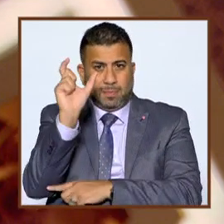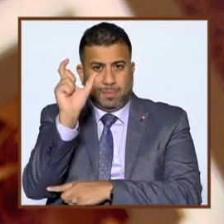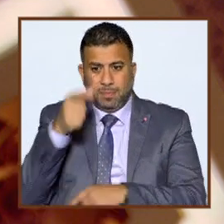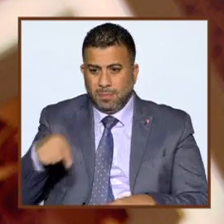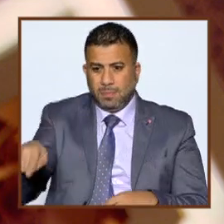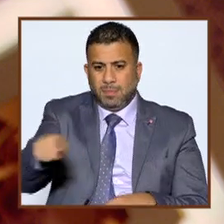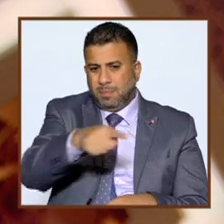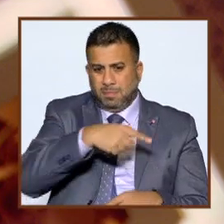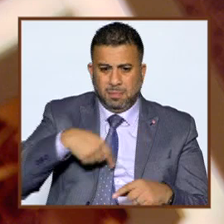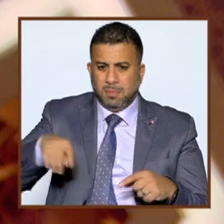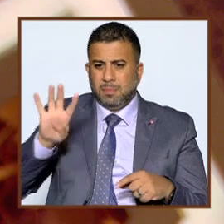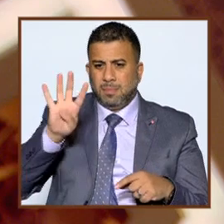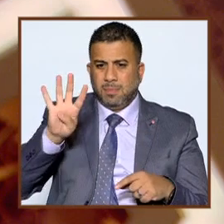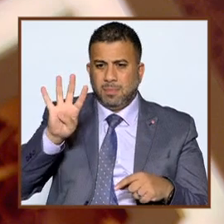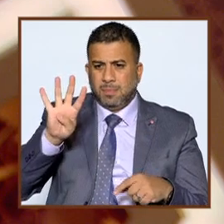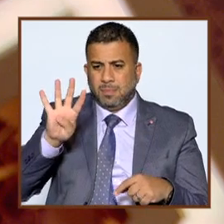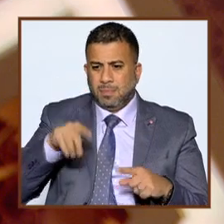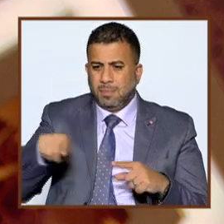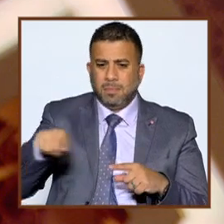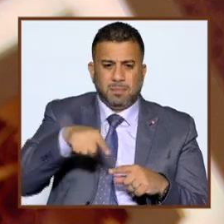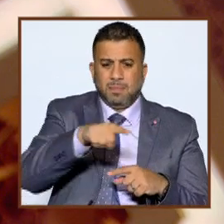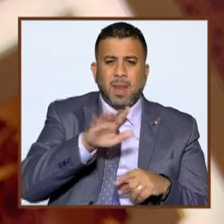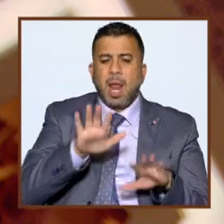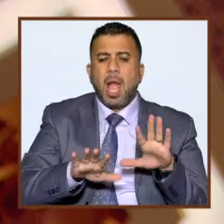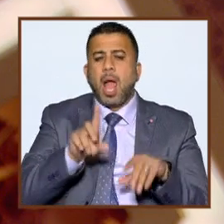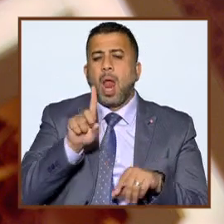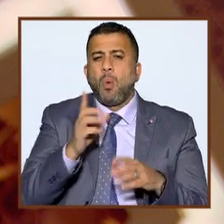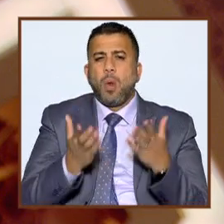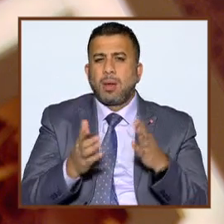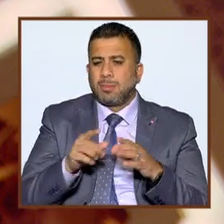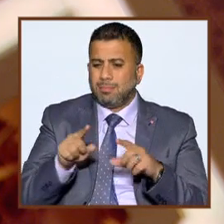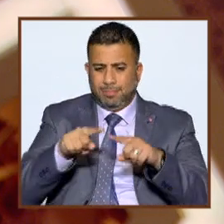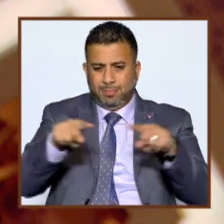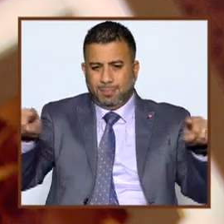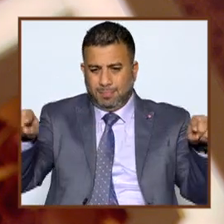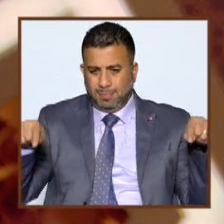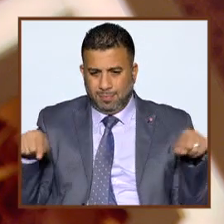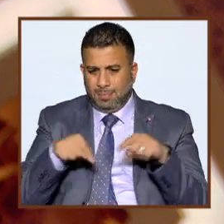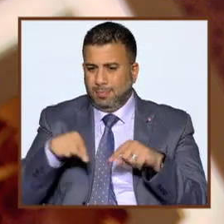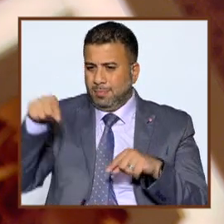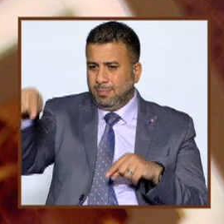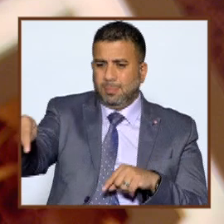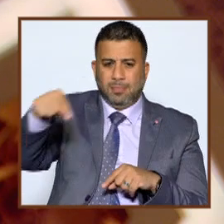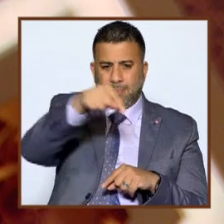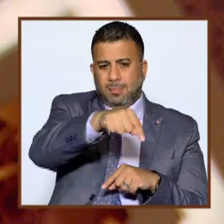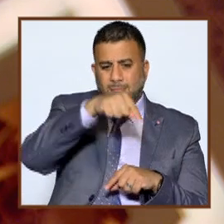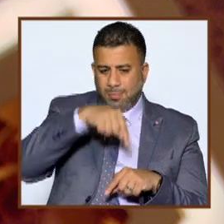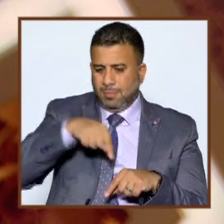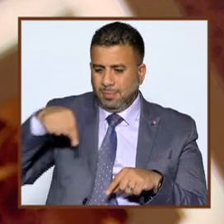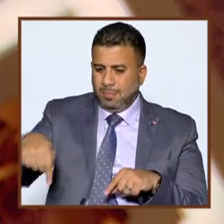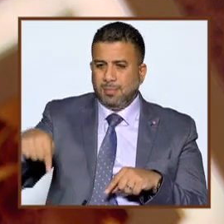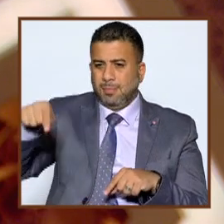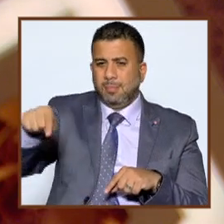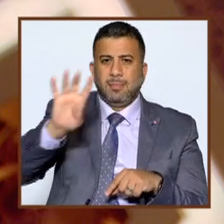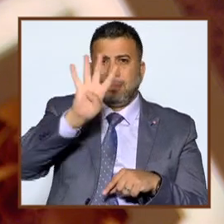ما تقول على مدى كيلو عن كل مسجد، يعني مثل ما تقول مربع، كل مربع في يعني لا